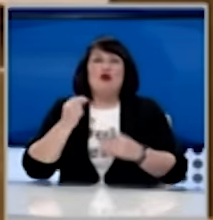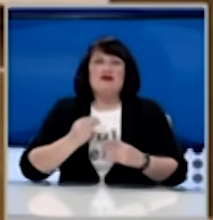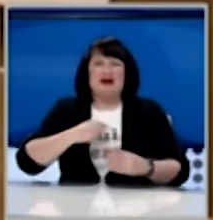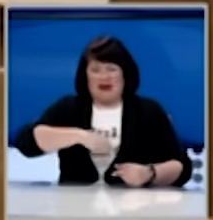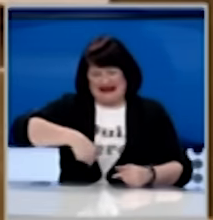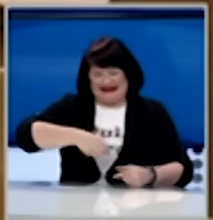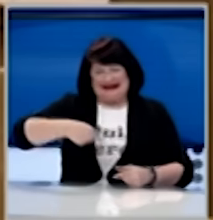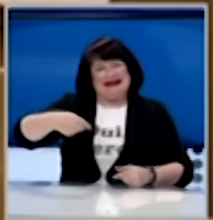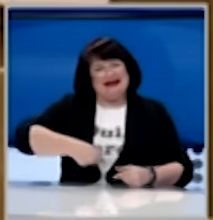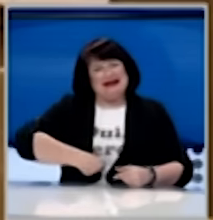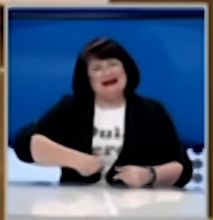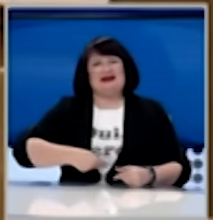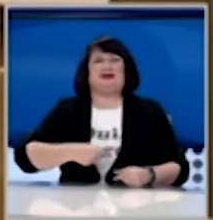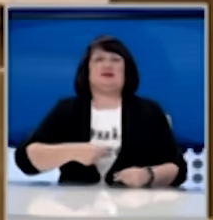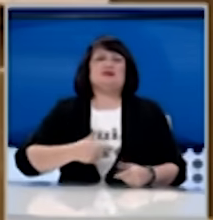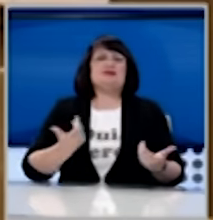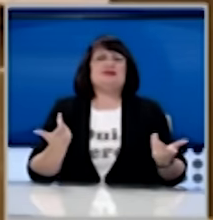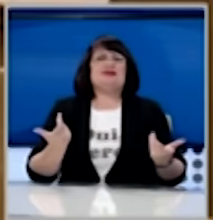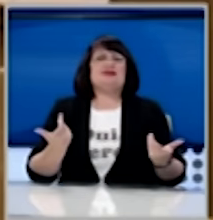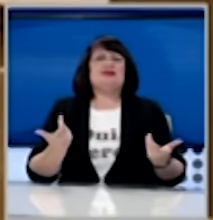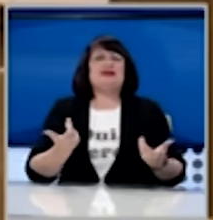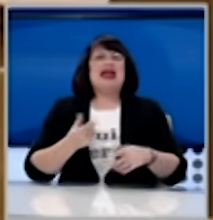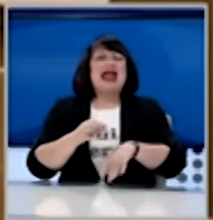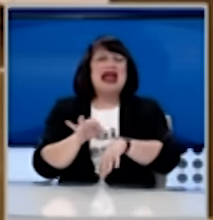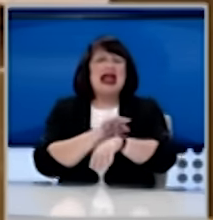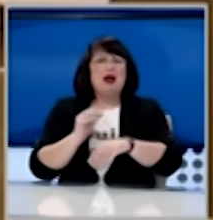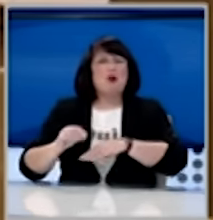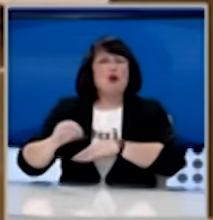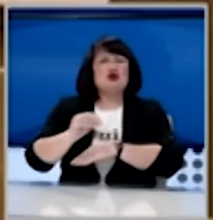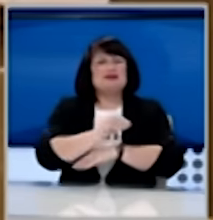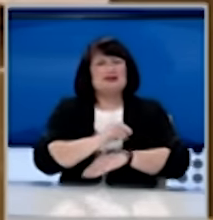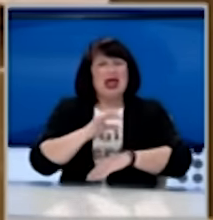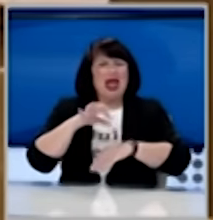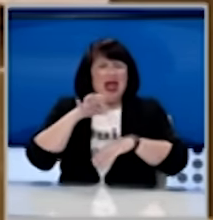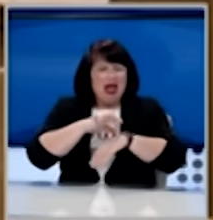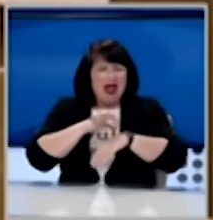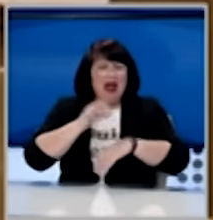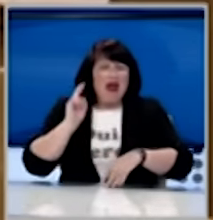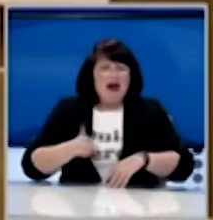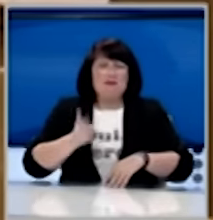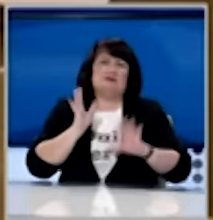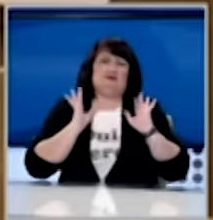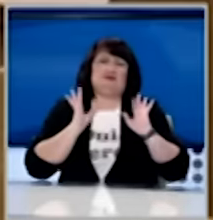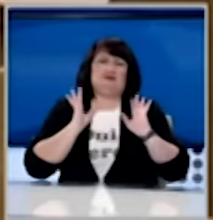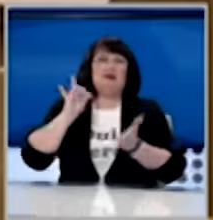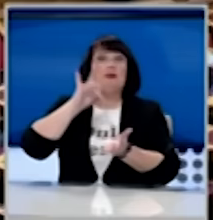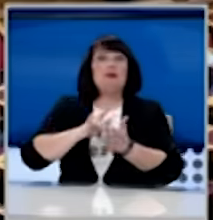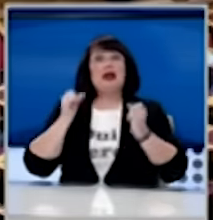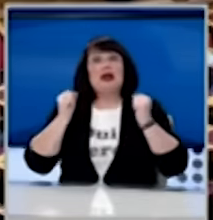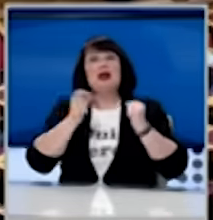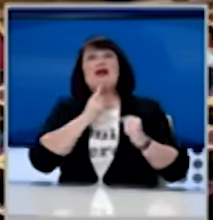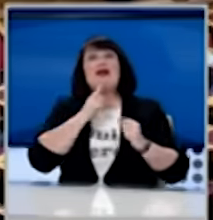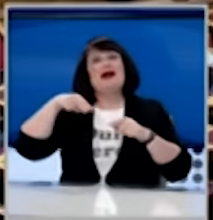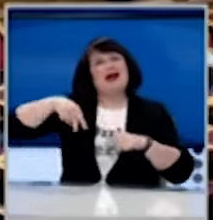γαστρεντερίτιδας ενώ υπάρχει ήδη θάνατος από λεπτοσπείρωση την ίδια ώρα πολλά κέντρα υγείας στα χωριά όπως αυτό του